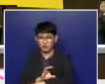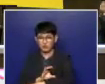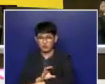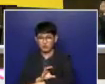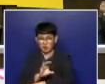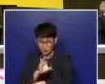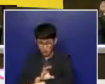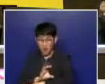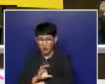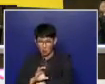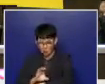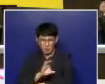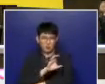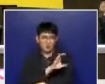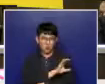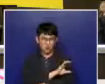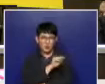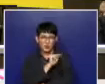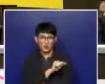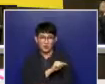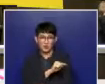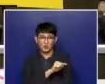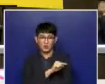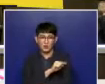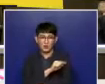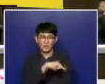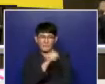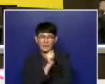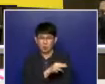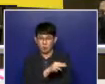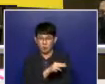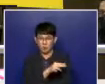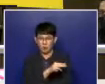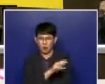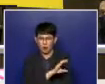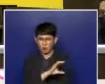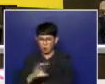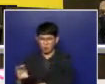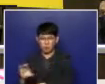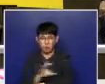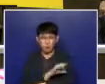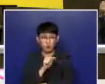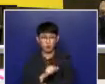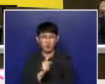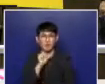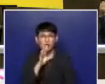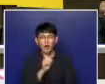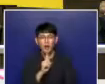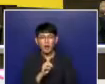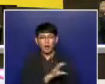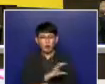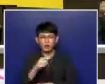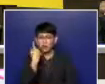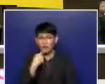คาพอคุณอภิรักษ์เข้ามาเป็นเป็นผู้ว่าราชการกรุงเทพก็ทำหนังหนังสือไปขอครมว่าช่วยทำช่วย